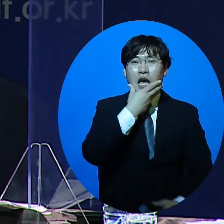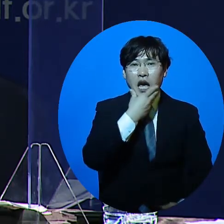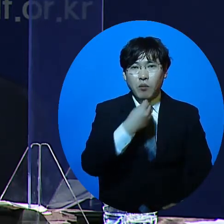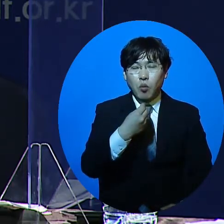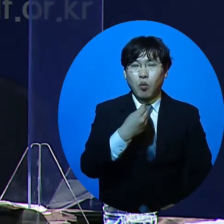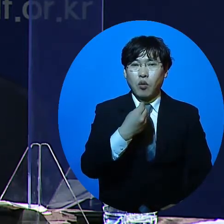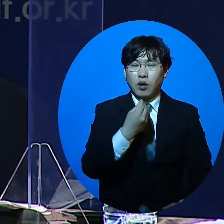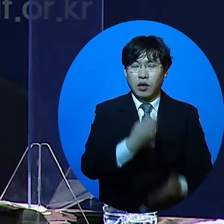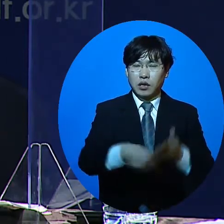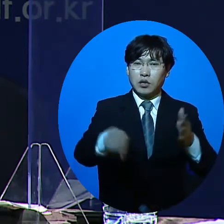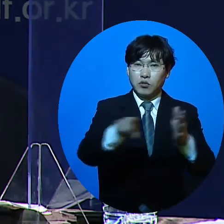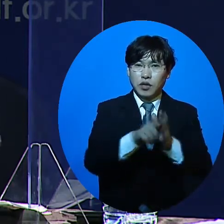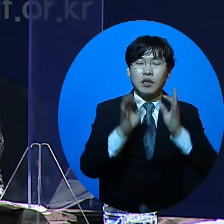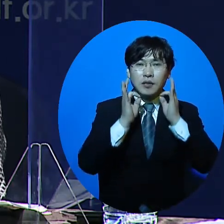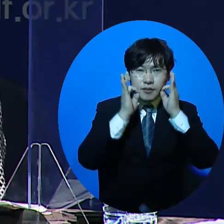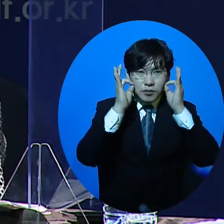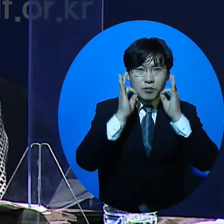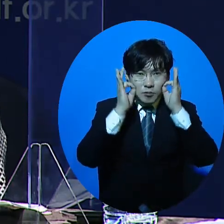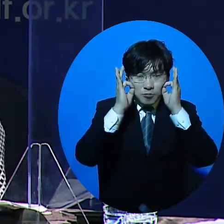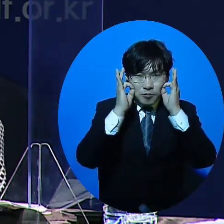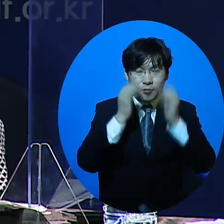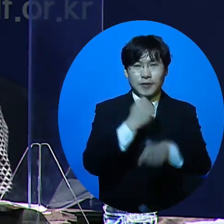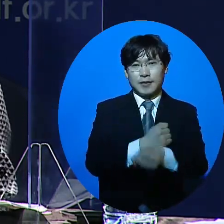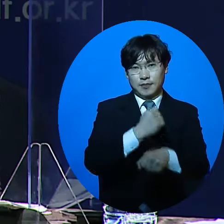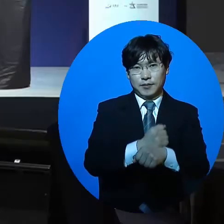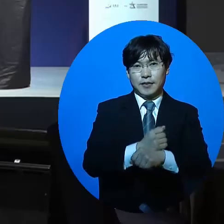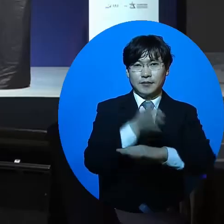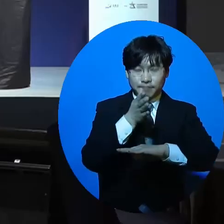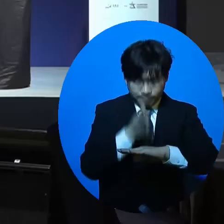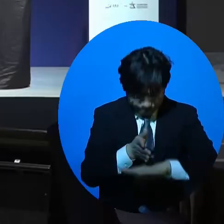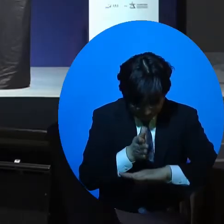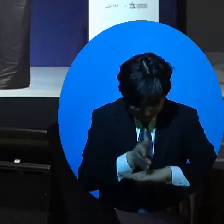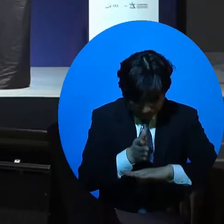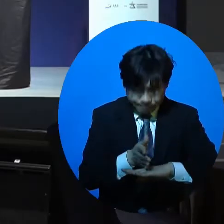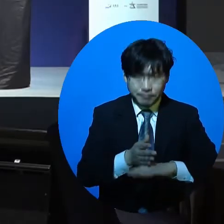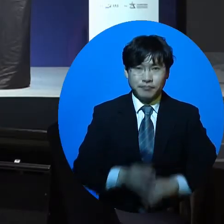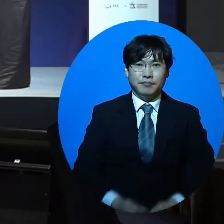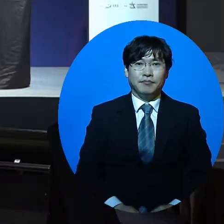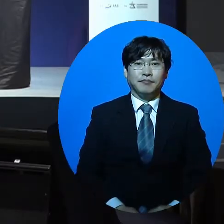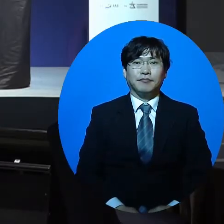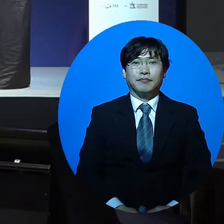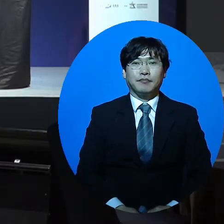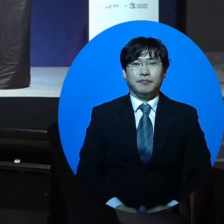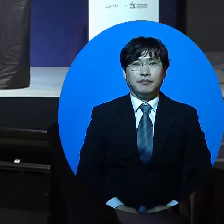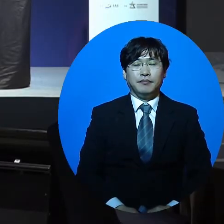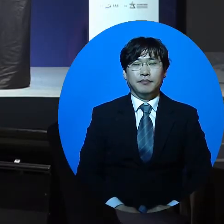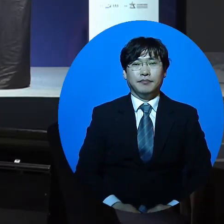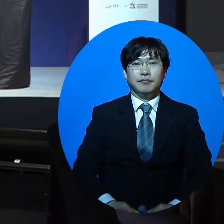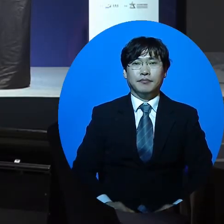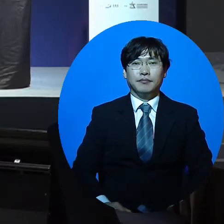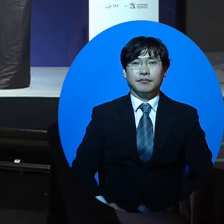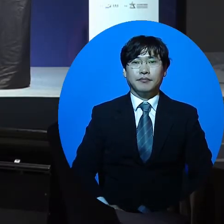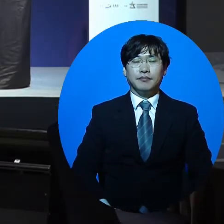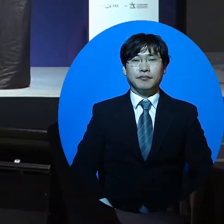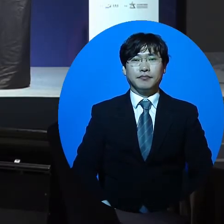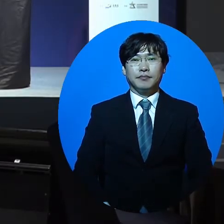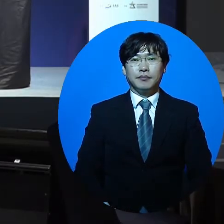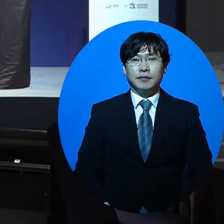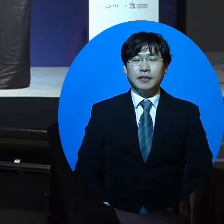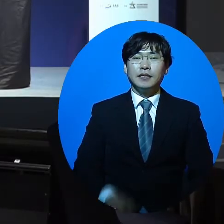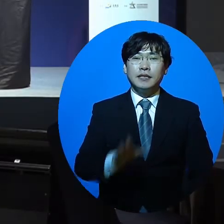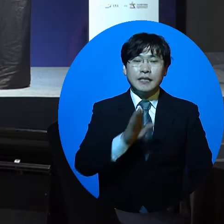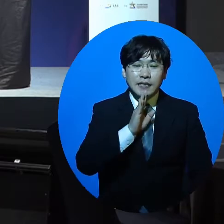찾아가기 위해서 노력하도록 하겠습니다. 감사합니다. 네, 아무래도 이제